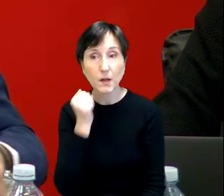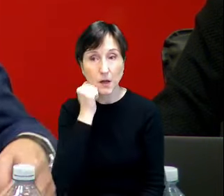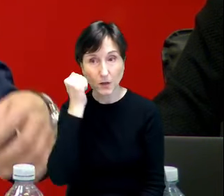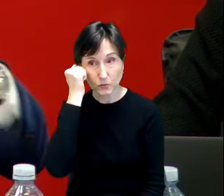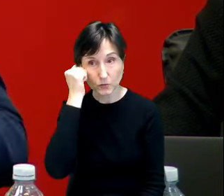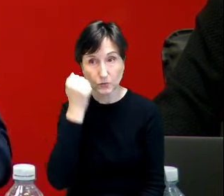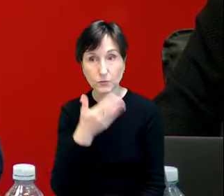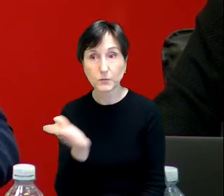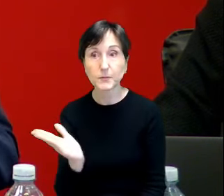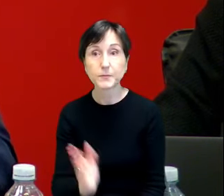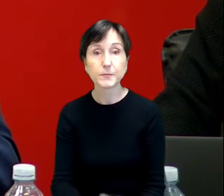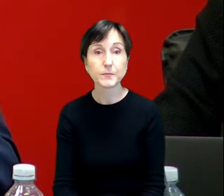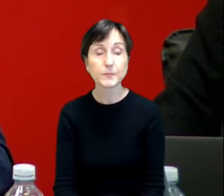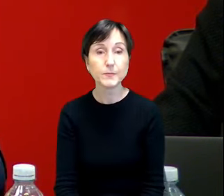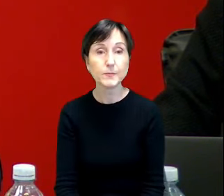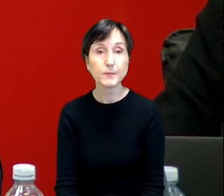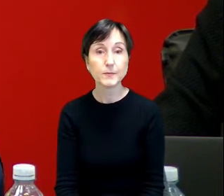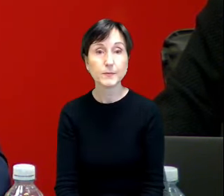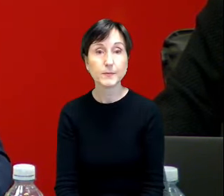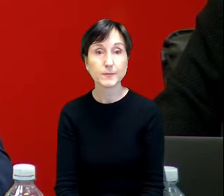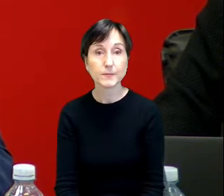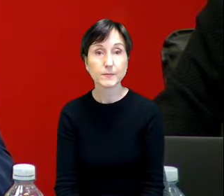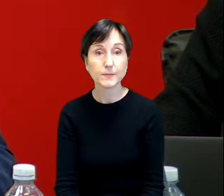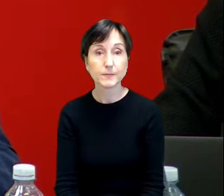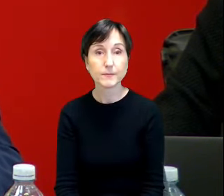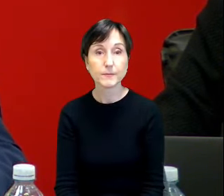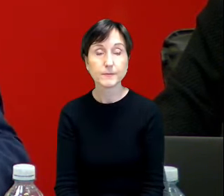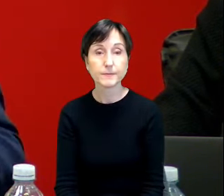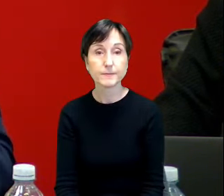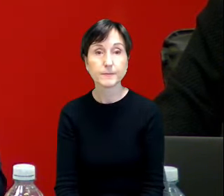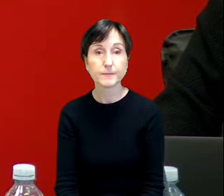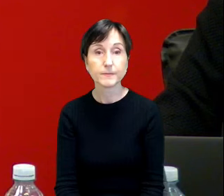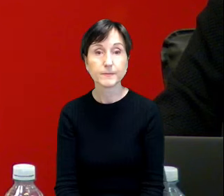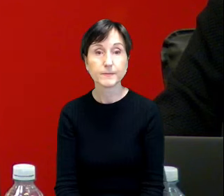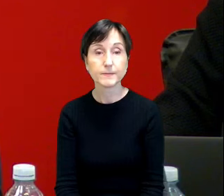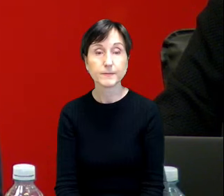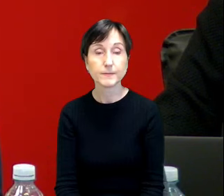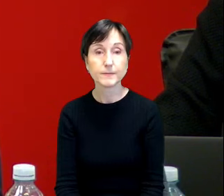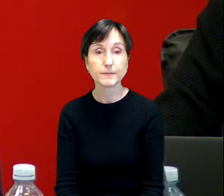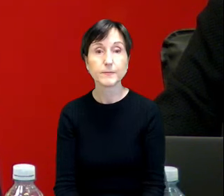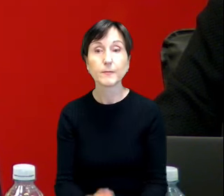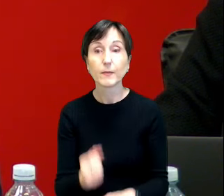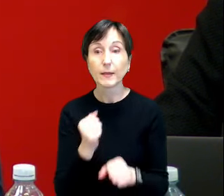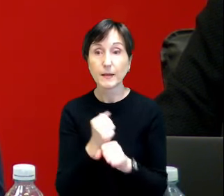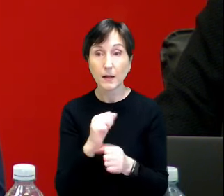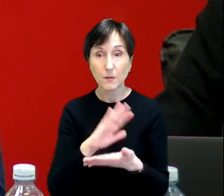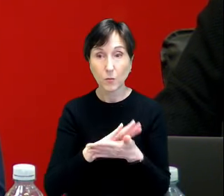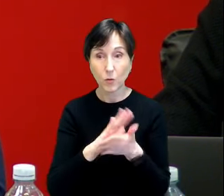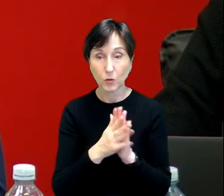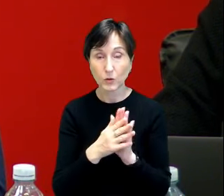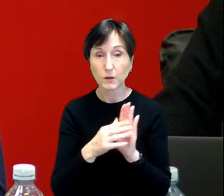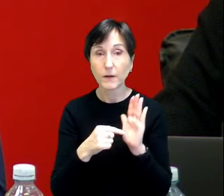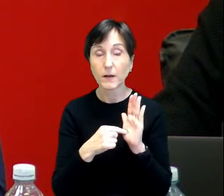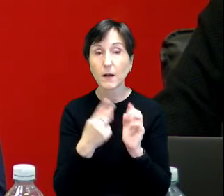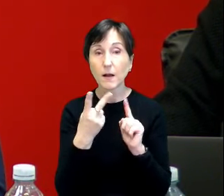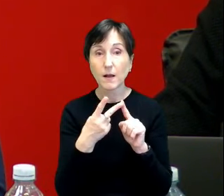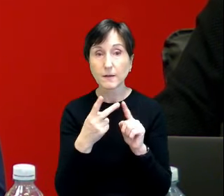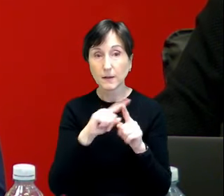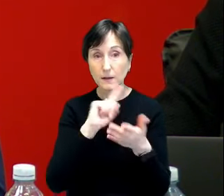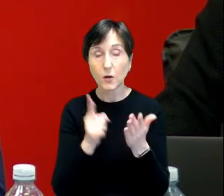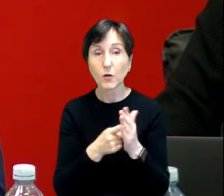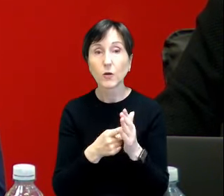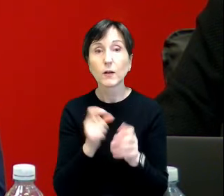labai tai einu prie darbotvarkės a antrasis klausimas dėl klaipėdos miesto savivaldybės